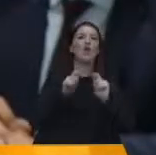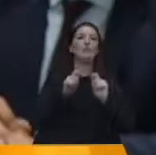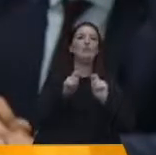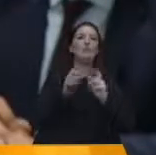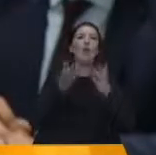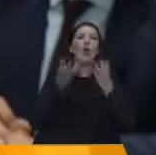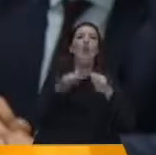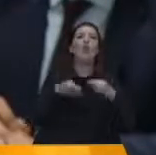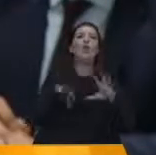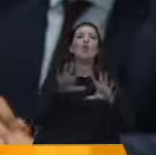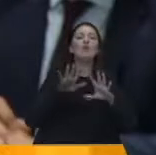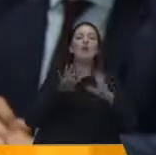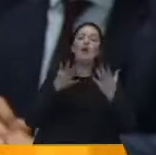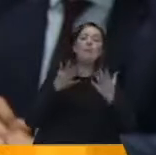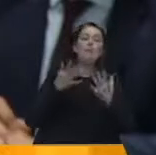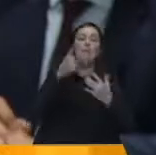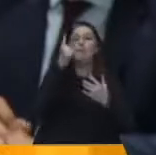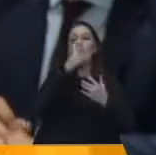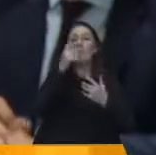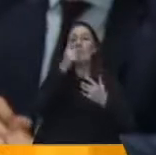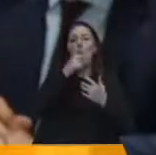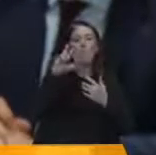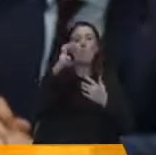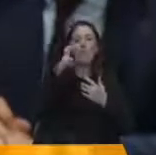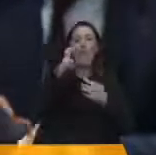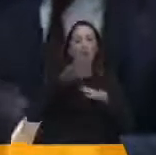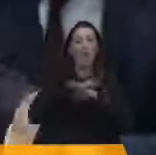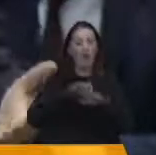türkuaz halılarla da karşılarız.